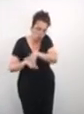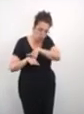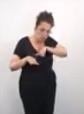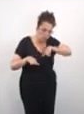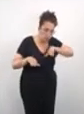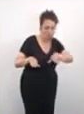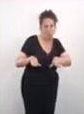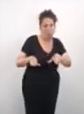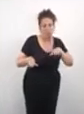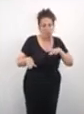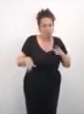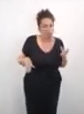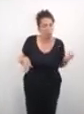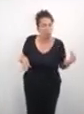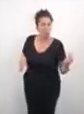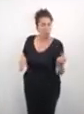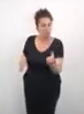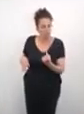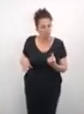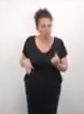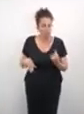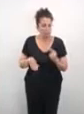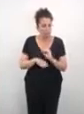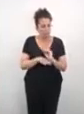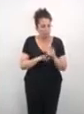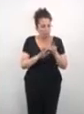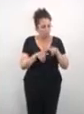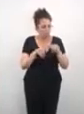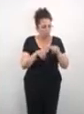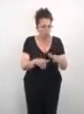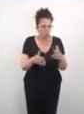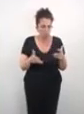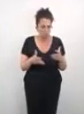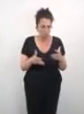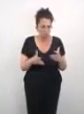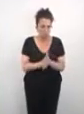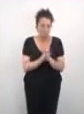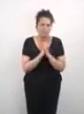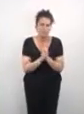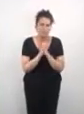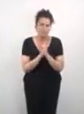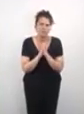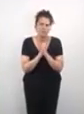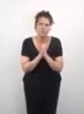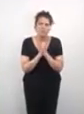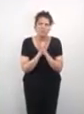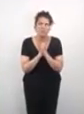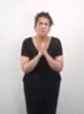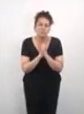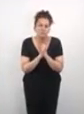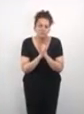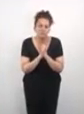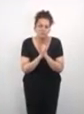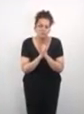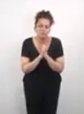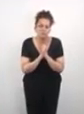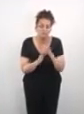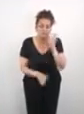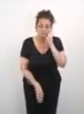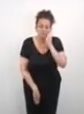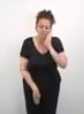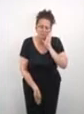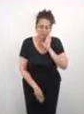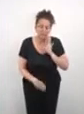avec nos partenaires du continuum de sécurité. De grâce, je vous en conjure, ne